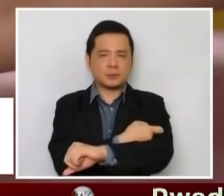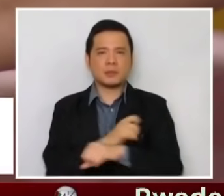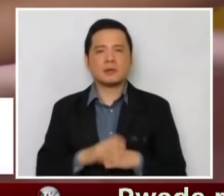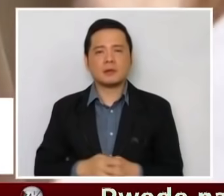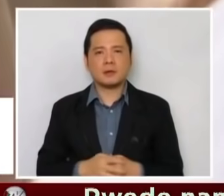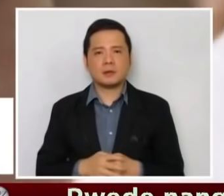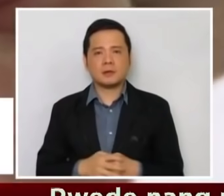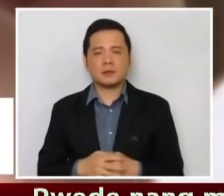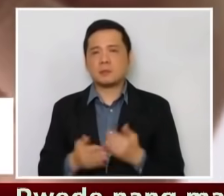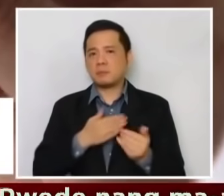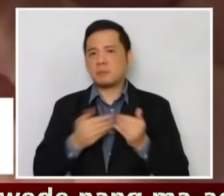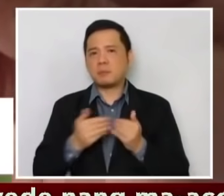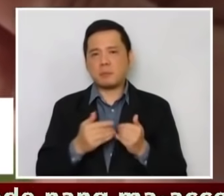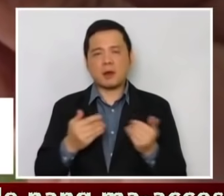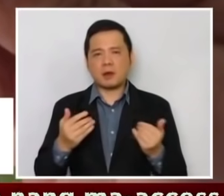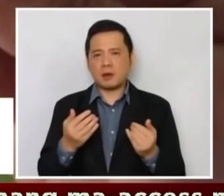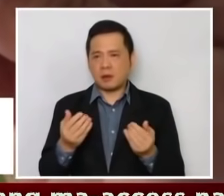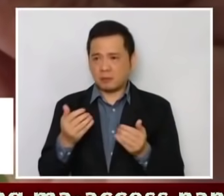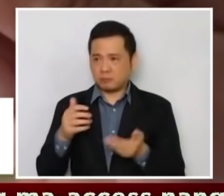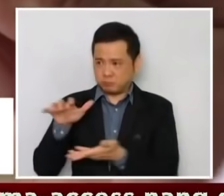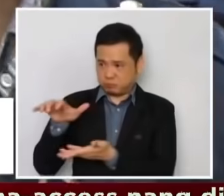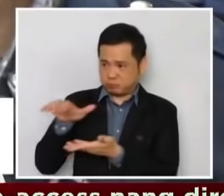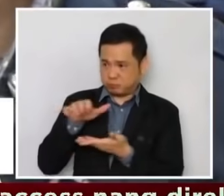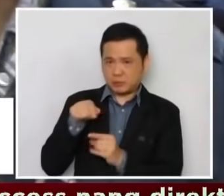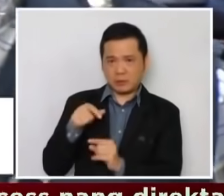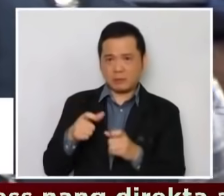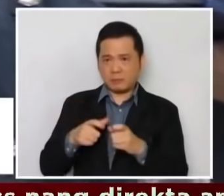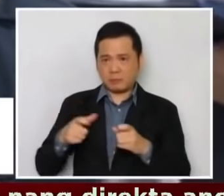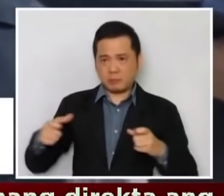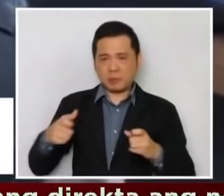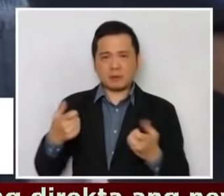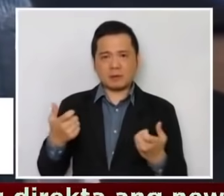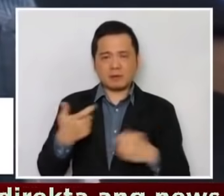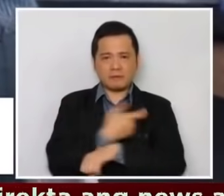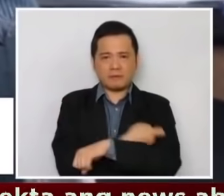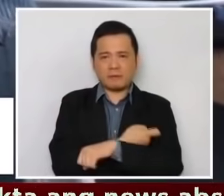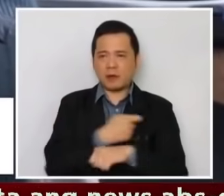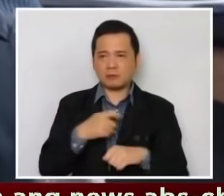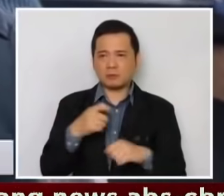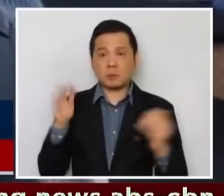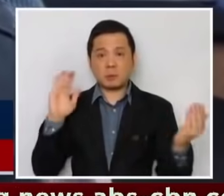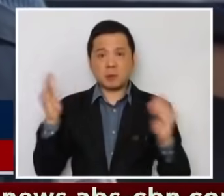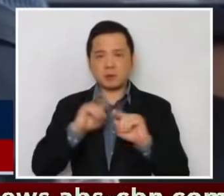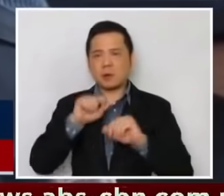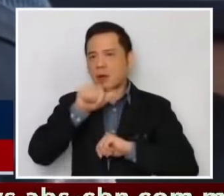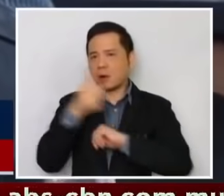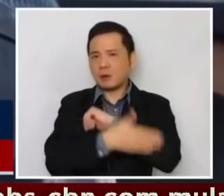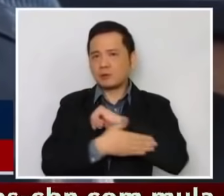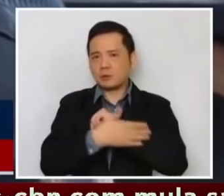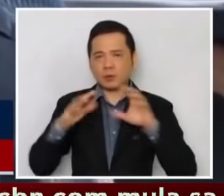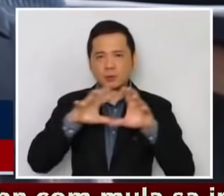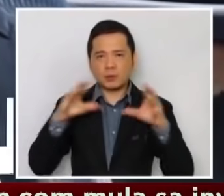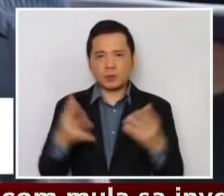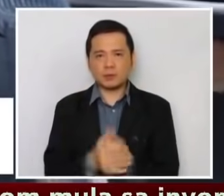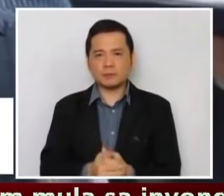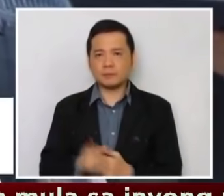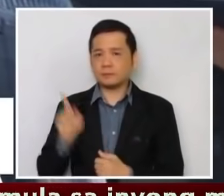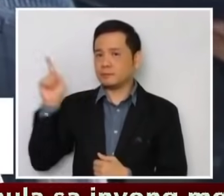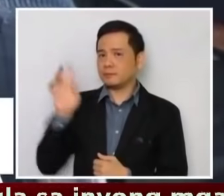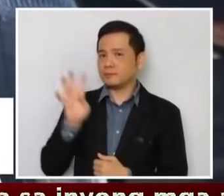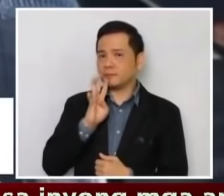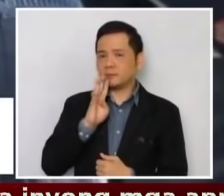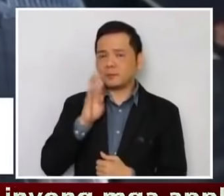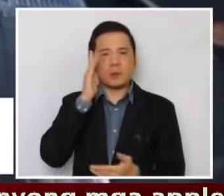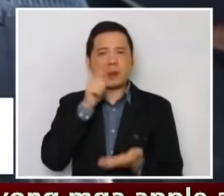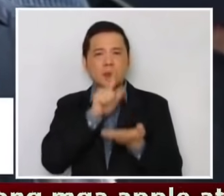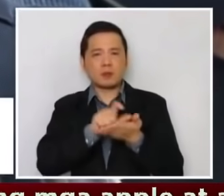supply ng bakuna ang buong mundo. We will validate the findings and we will write them a letter if we see that there is something